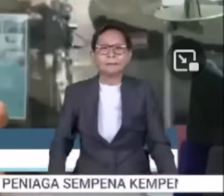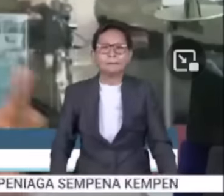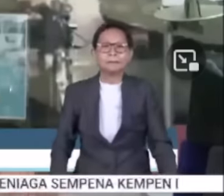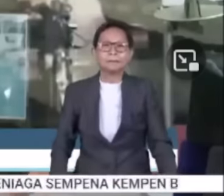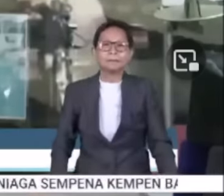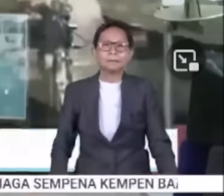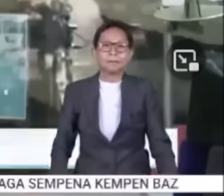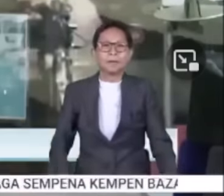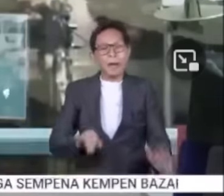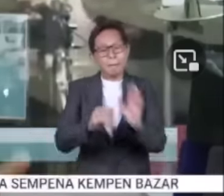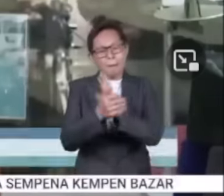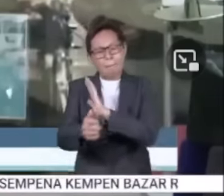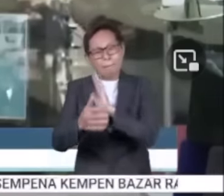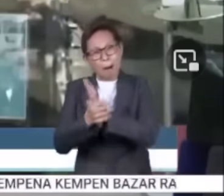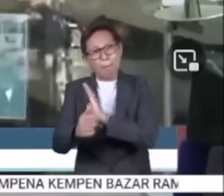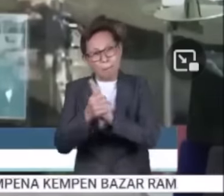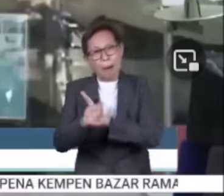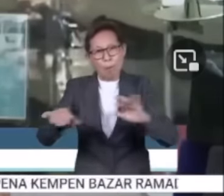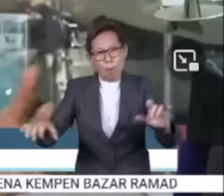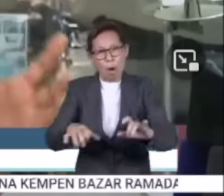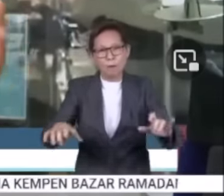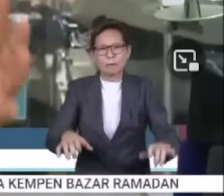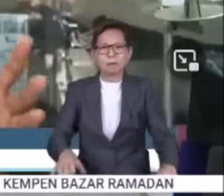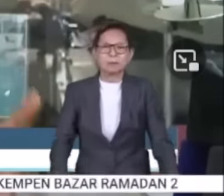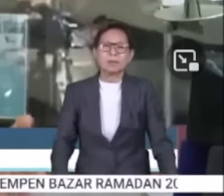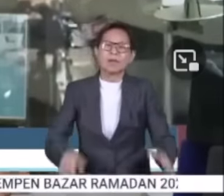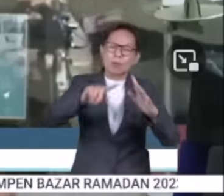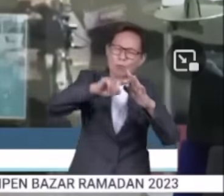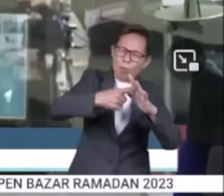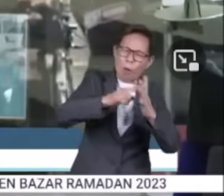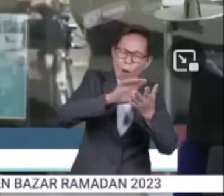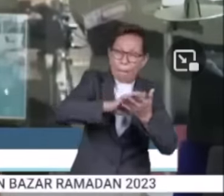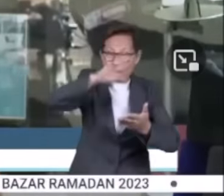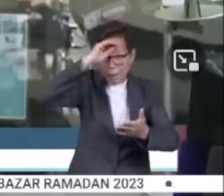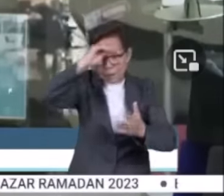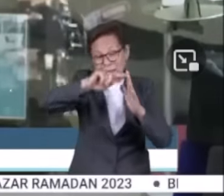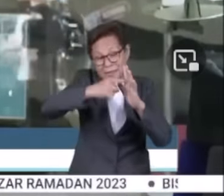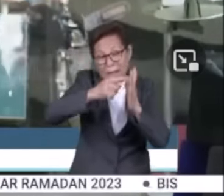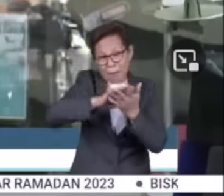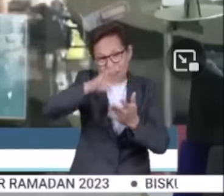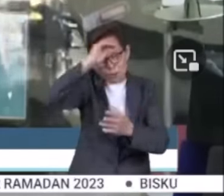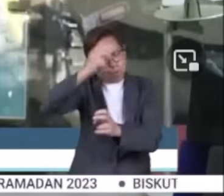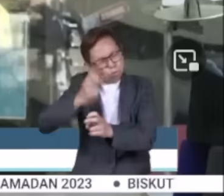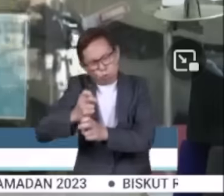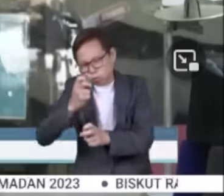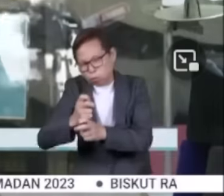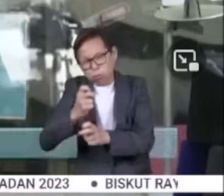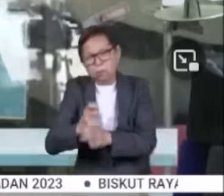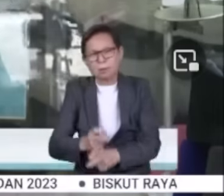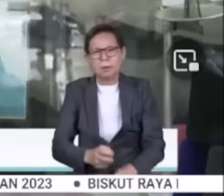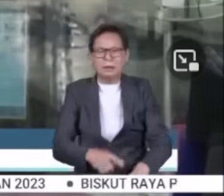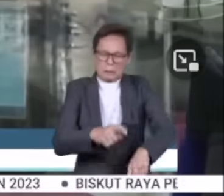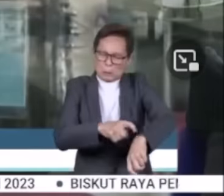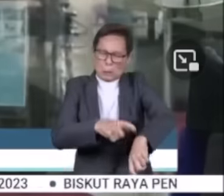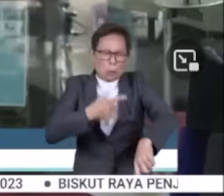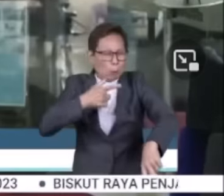Jadi saya dah mahir buat pelacan barang. Mula-mula saya nak belajar tu betul susah. Dia ambil